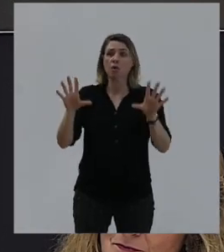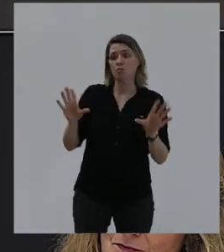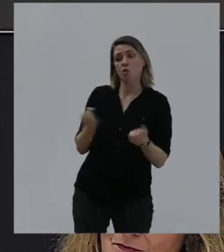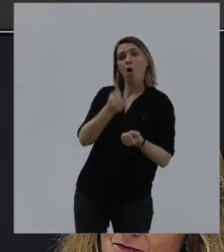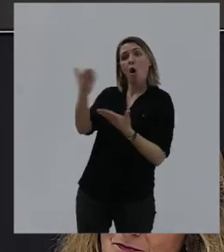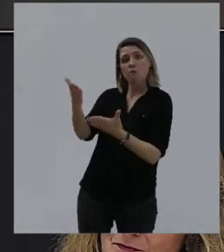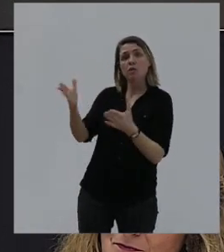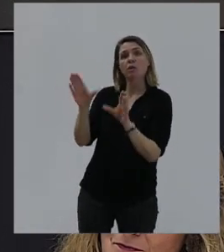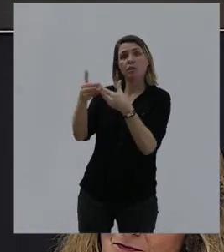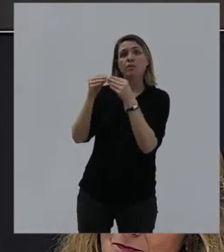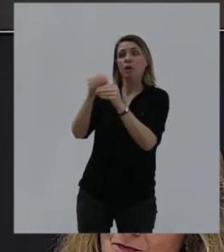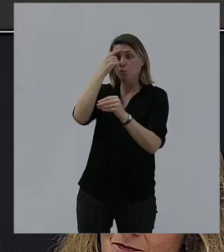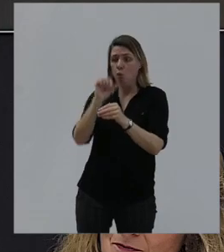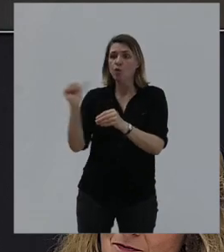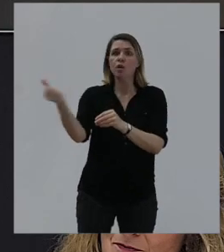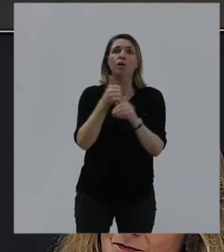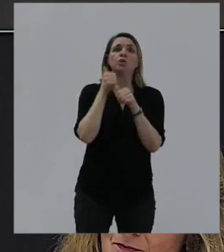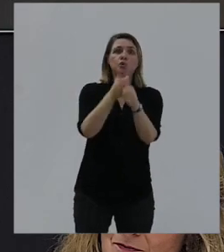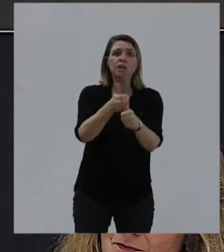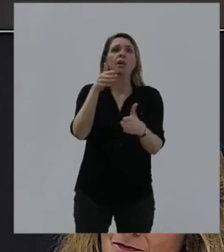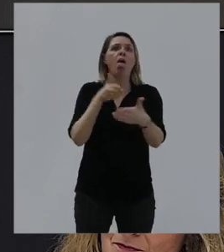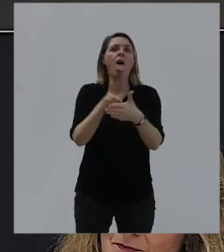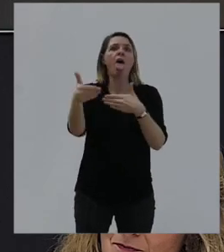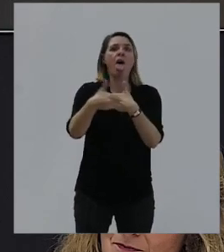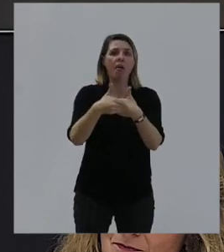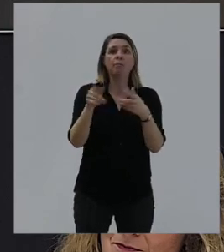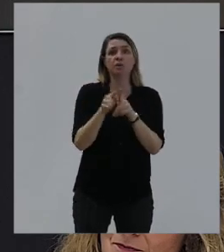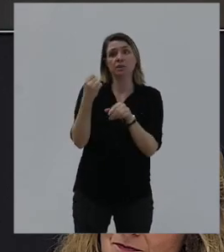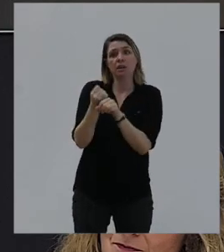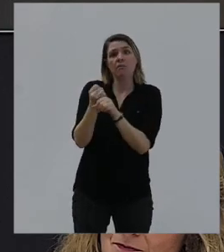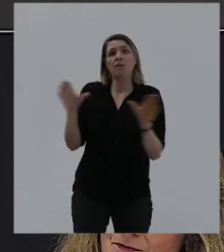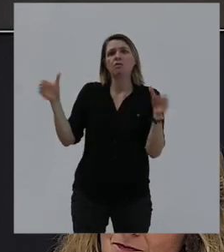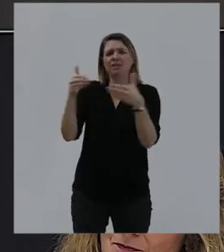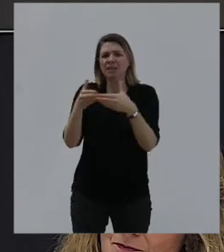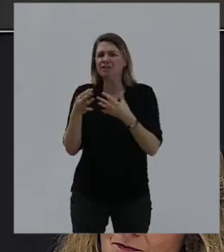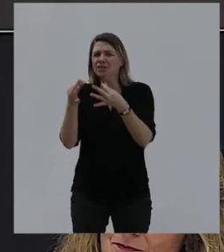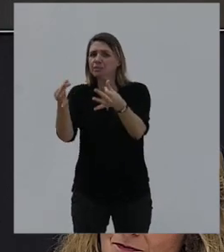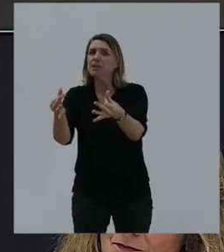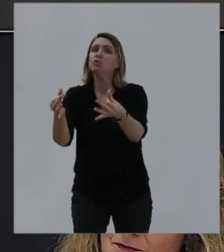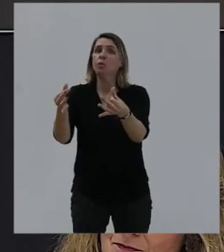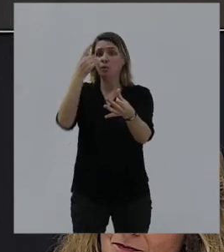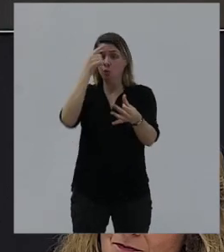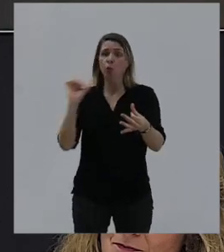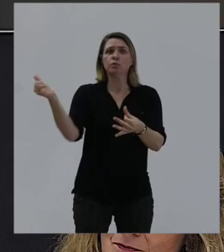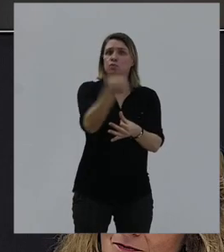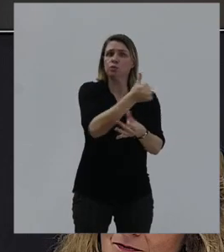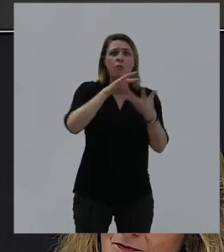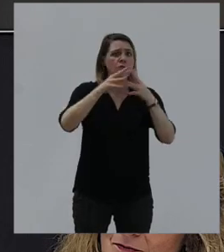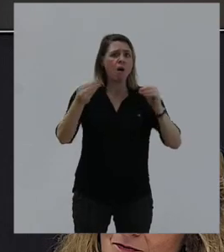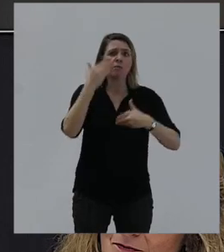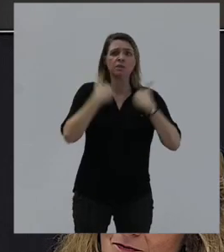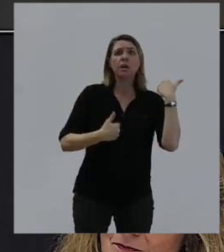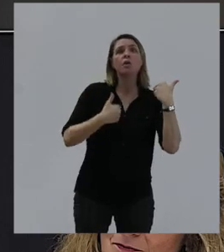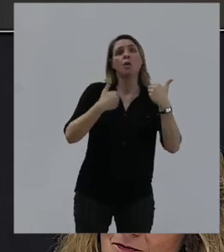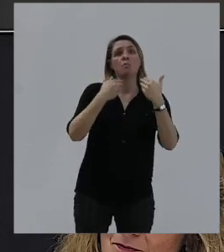formation adaptée aux différents handicaps, mais aussi par un travail collectif de formation et de sensibilisation à toutes les formes de handicap,